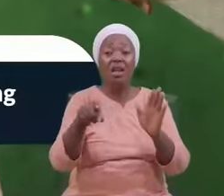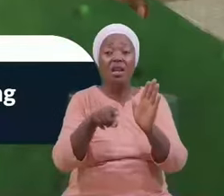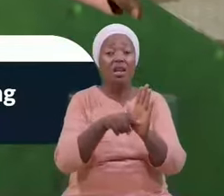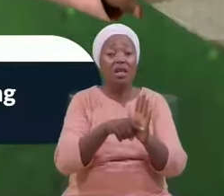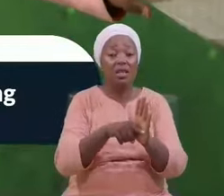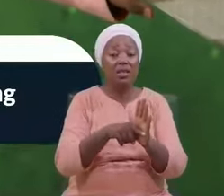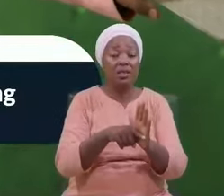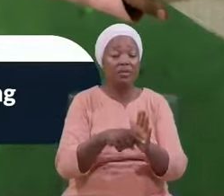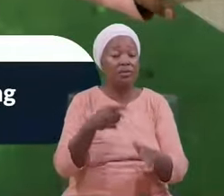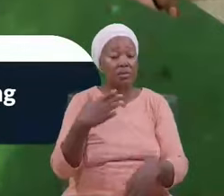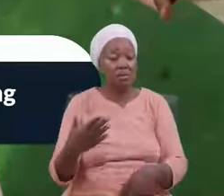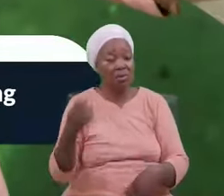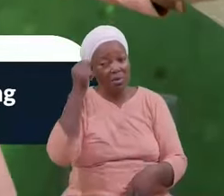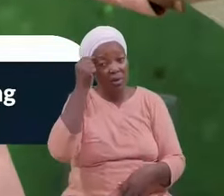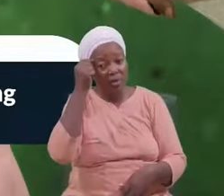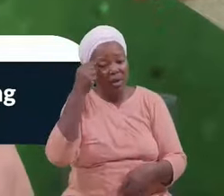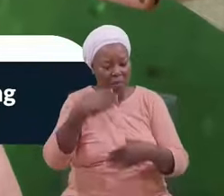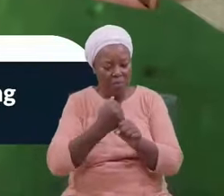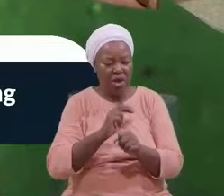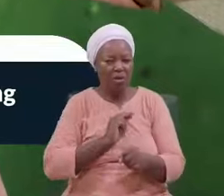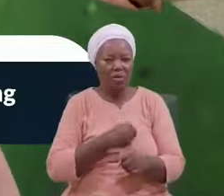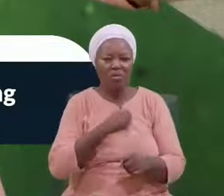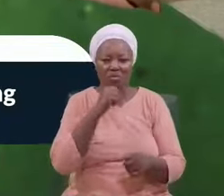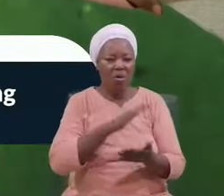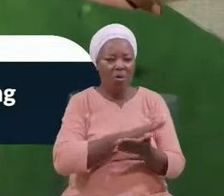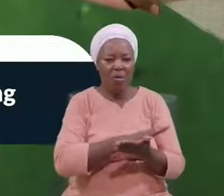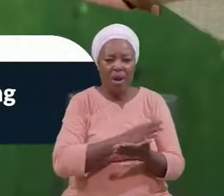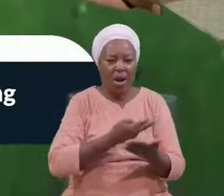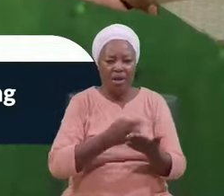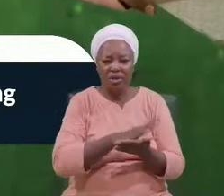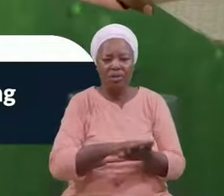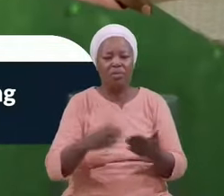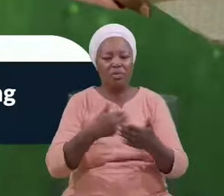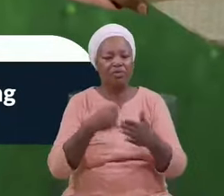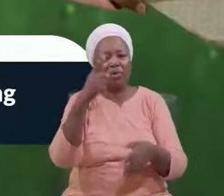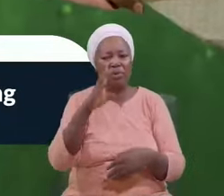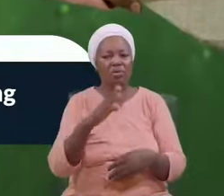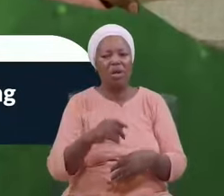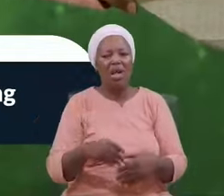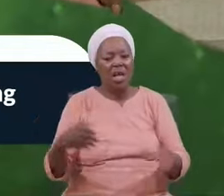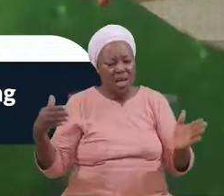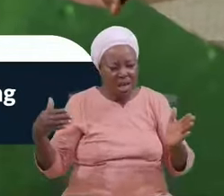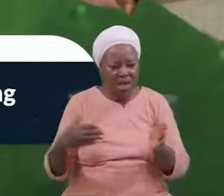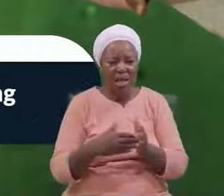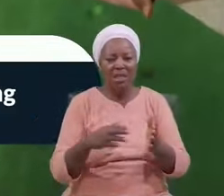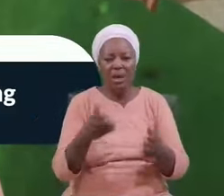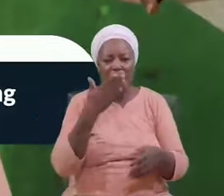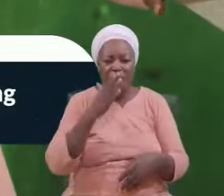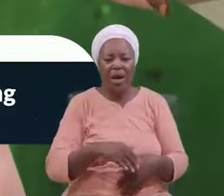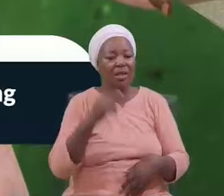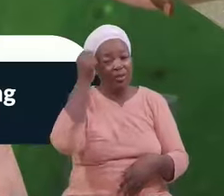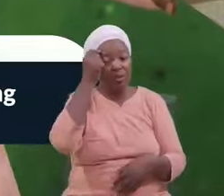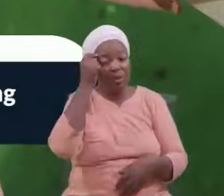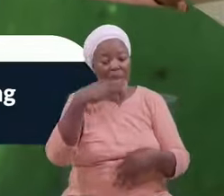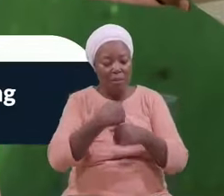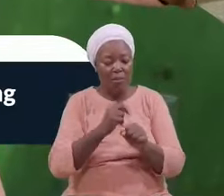nous rendent injustes devant Dieu. Les pensées contradictoires nous rendent injustes devant